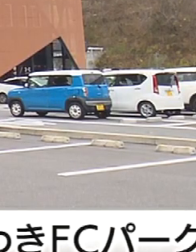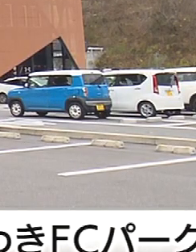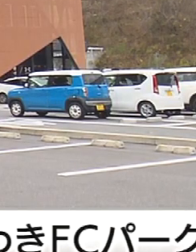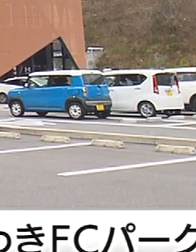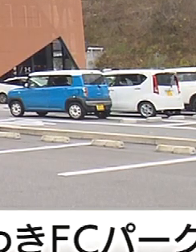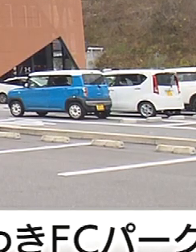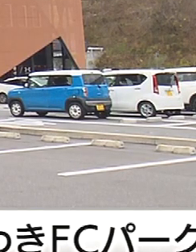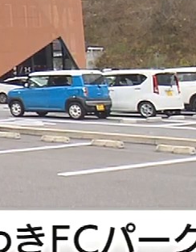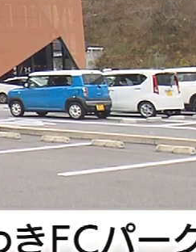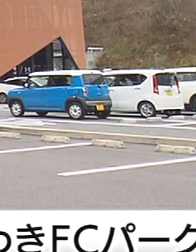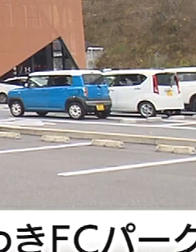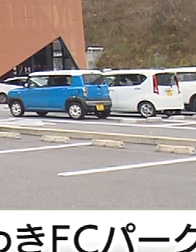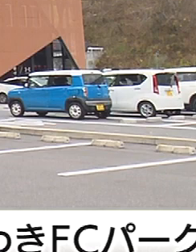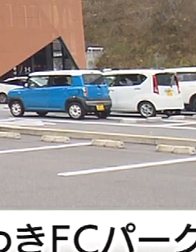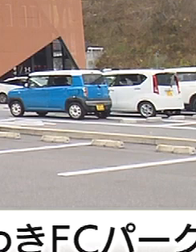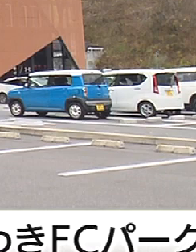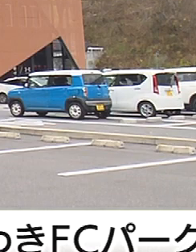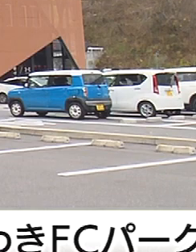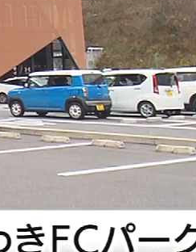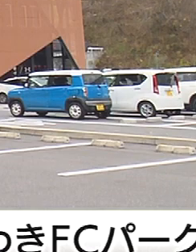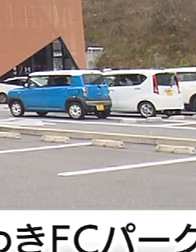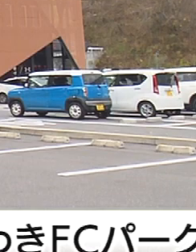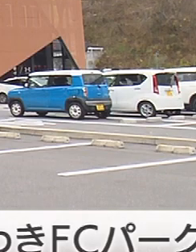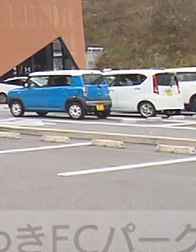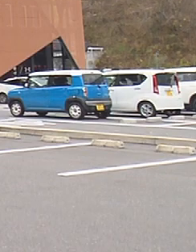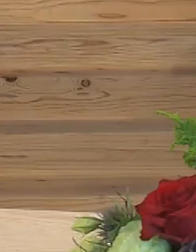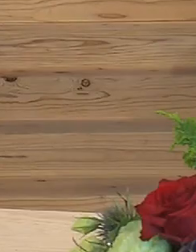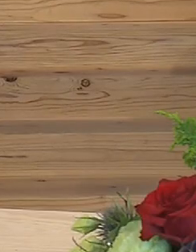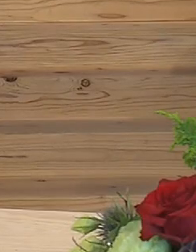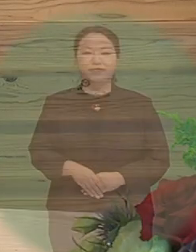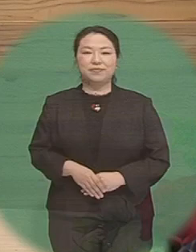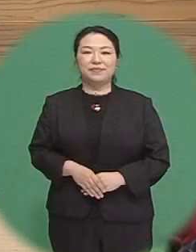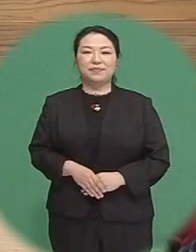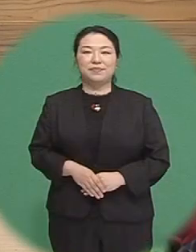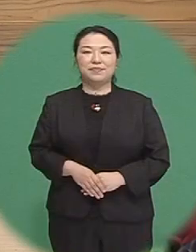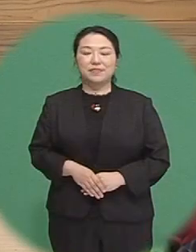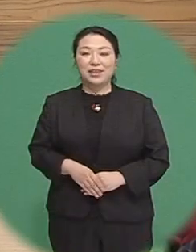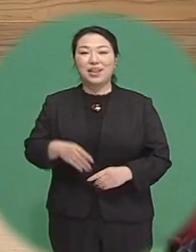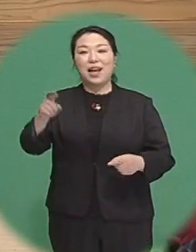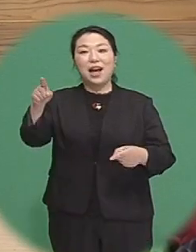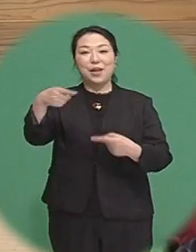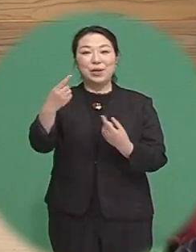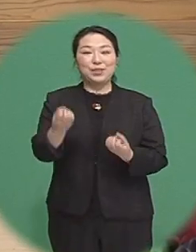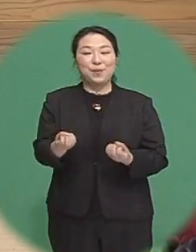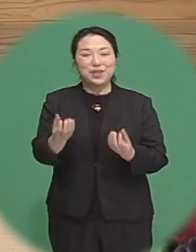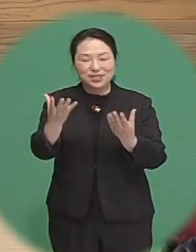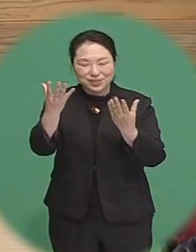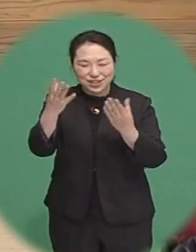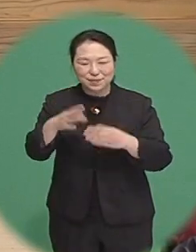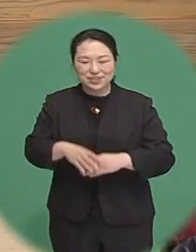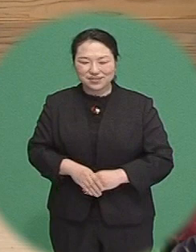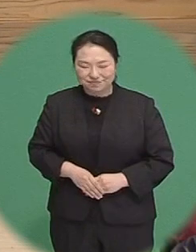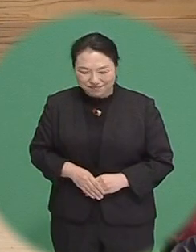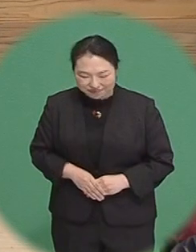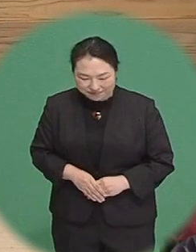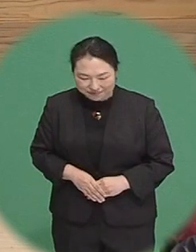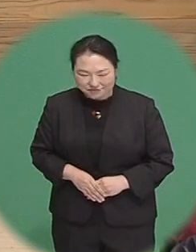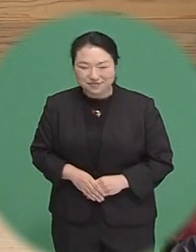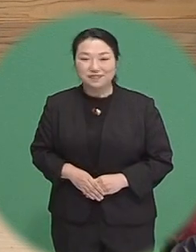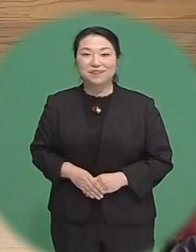おおおおおおおおおおおおおおおおおおおおおおおおええええええ明けましておめでとうございます